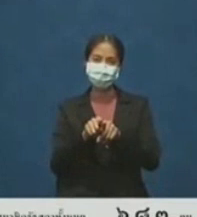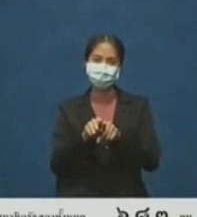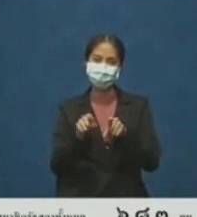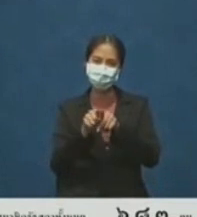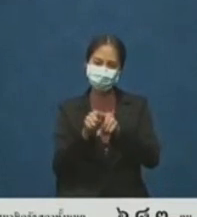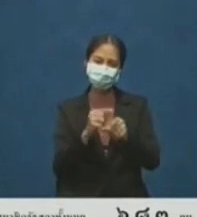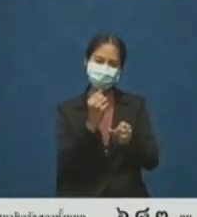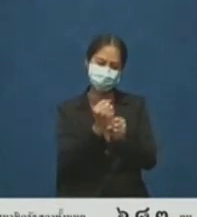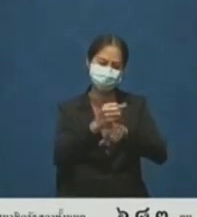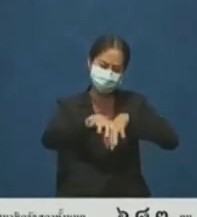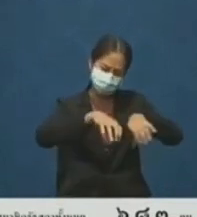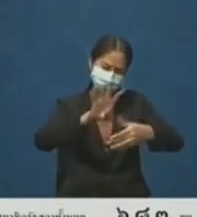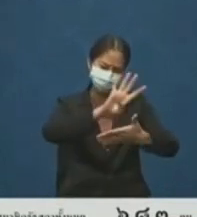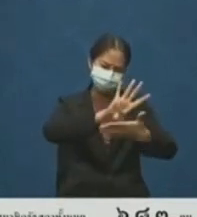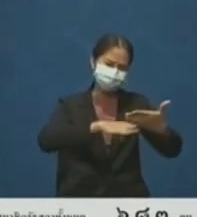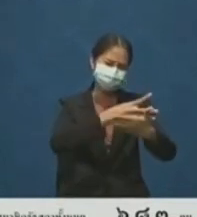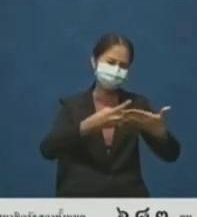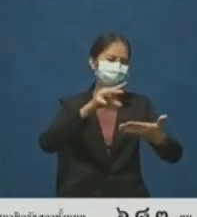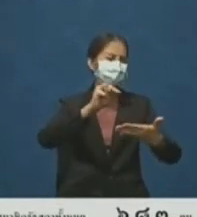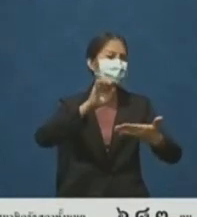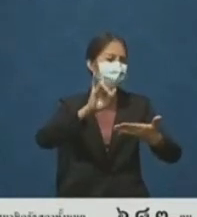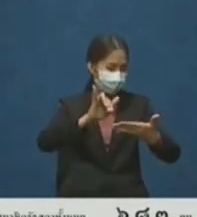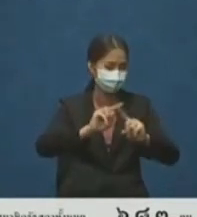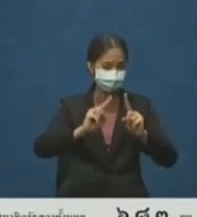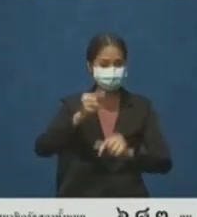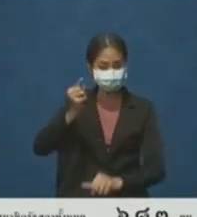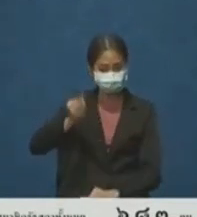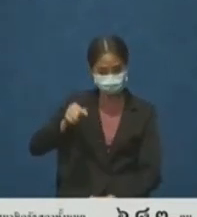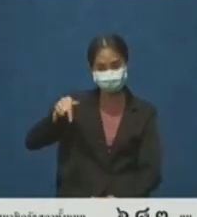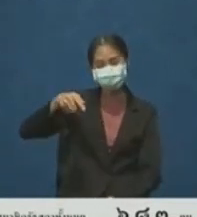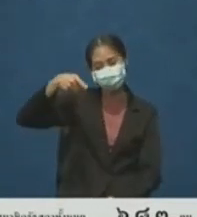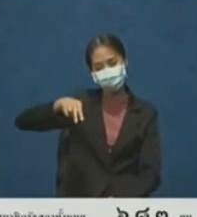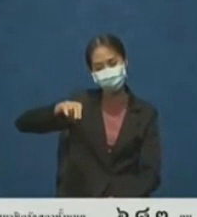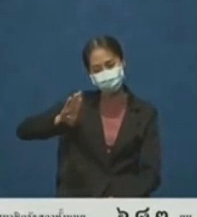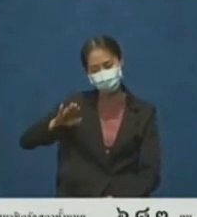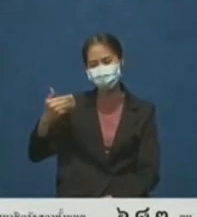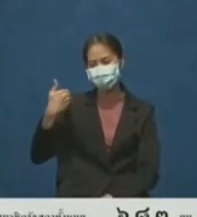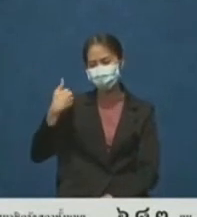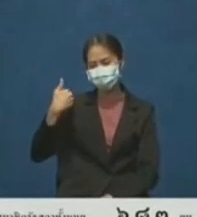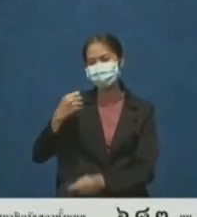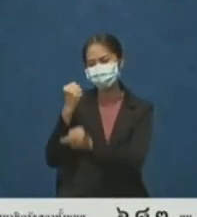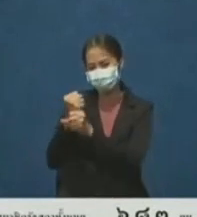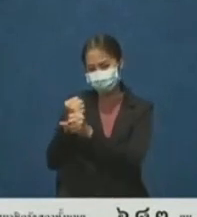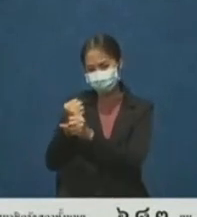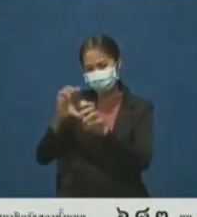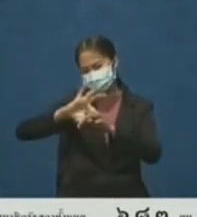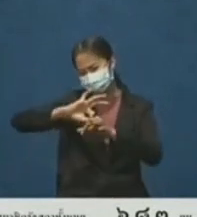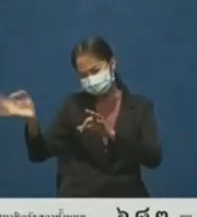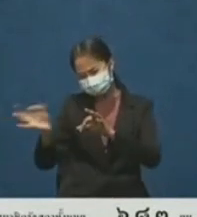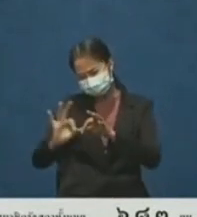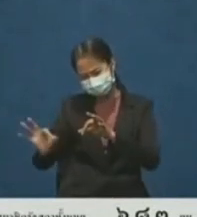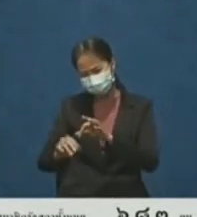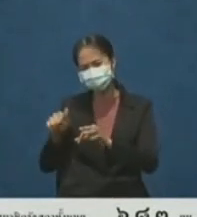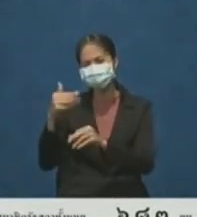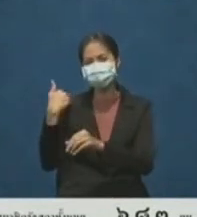ออกเชิงนโยบายมากกว่านะครับซึ่งจริงๆแล้วในพ.ร.บ.ฉบับนี้ก็มีซูเปอร์บอร์ดเรื่องการศึกษาอยู่แล้วที่จะออก